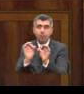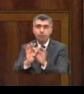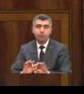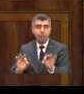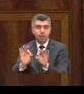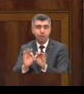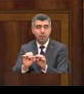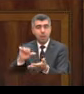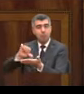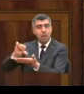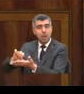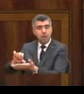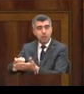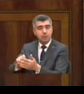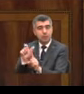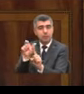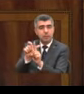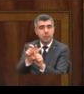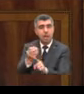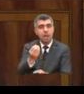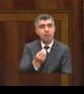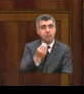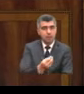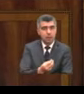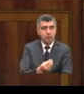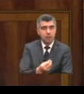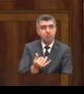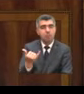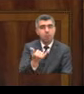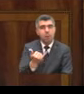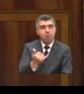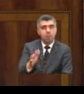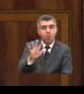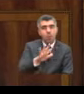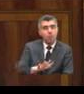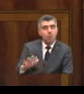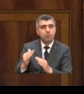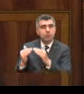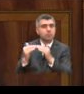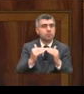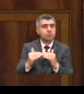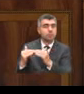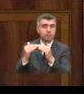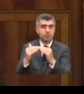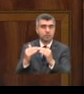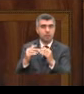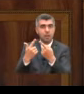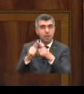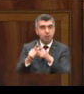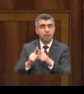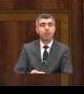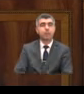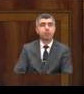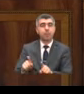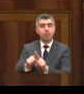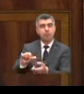المراكز المواكبه حمايه الطفوله نريدها ان تصبح هي الاليه ديال التنسيق بين كافه المتدخلين، لان كيكون في الجهاز الترابي المندمج